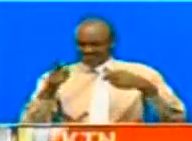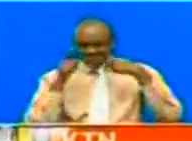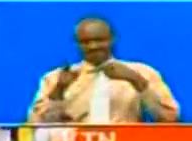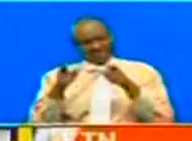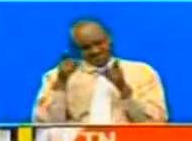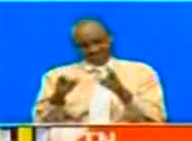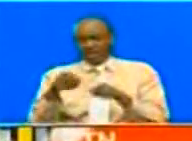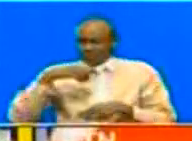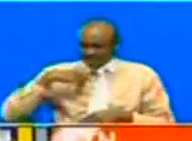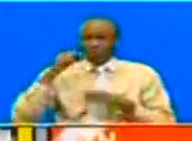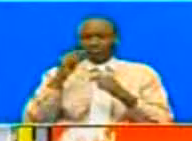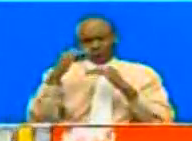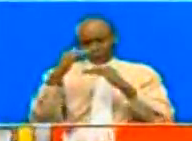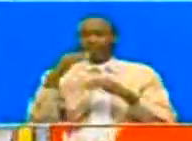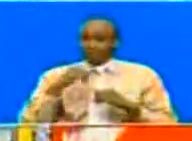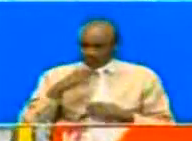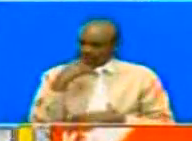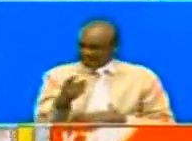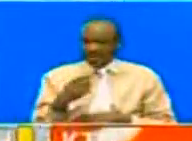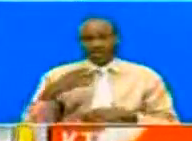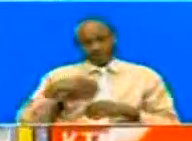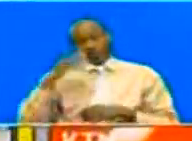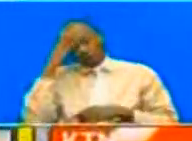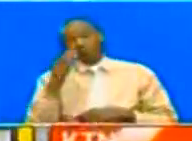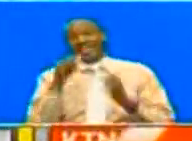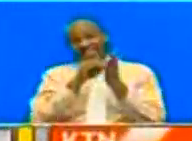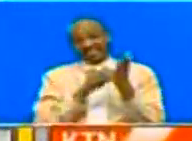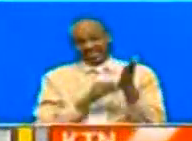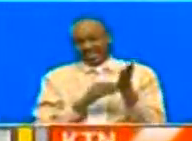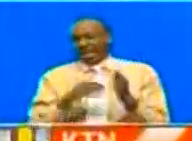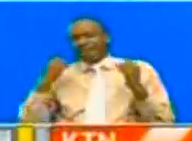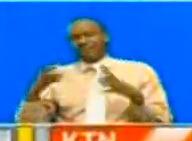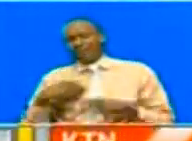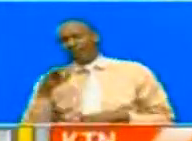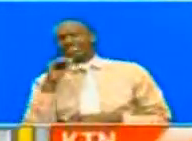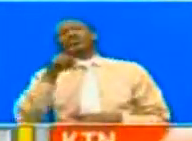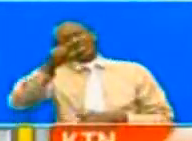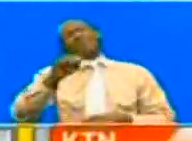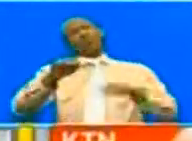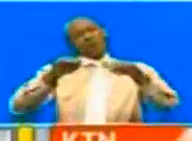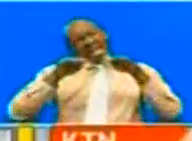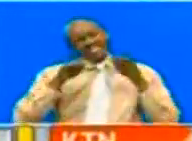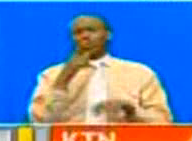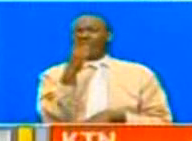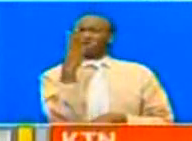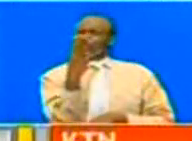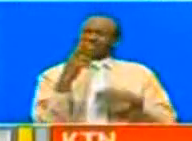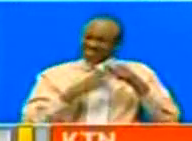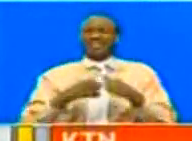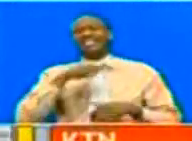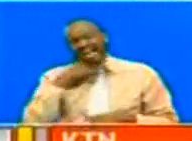ugaidi, hatua ambayo imeonekana kuwakera wengi wakiuliza ni kwa nini alisubiri shambulizi la chuo kikuu cha